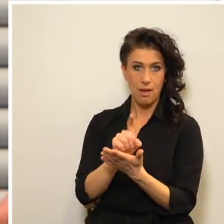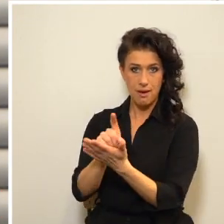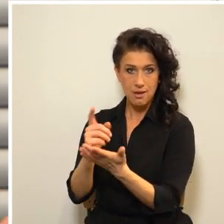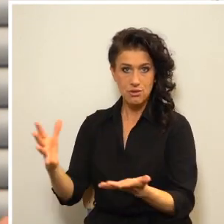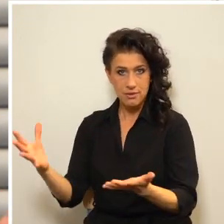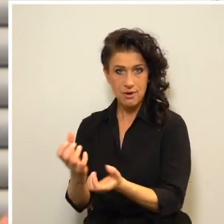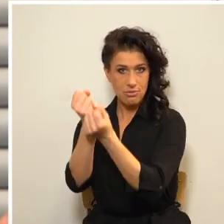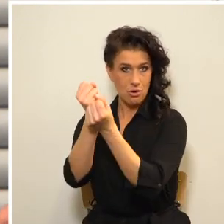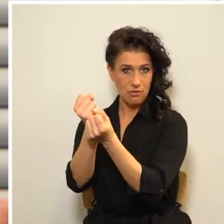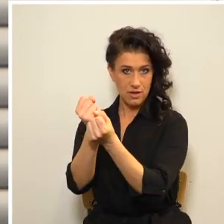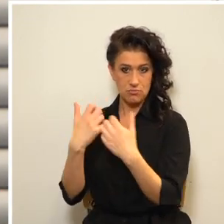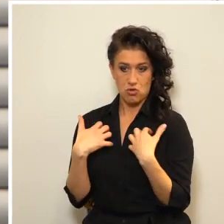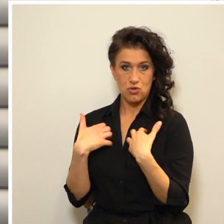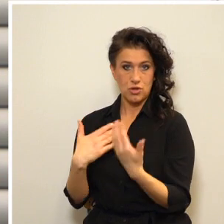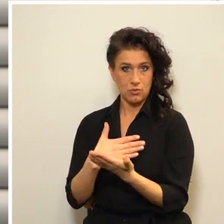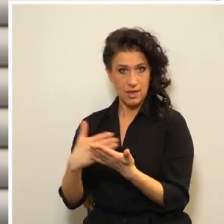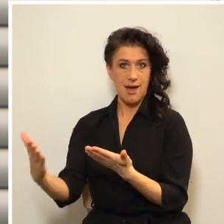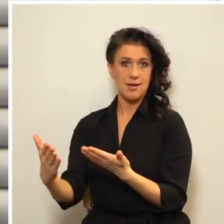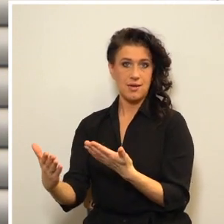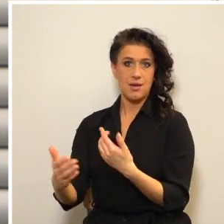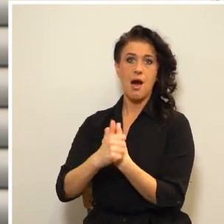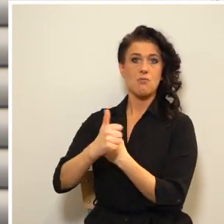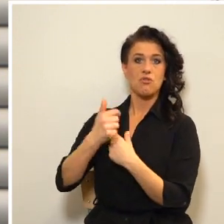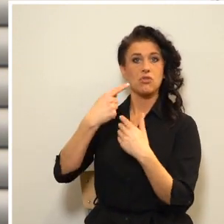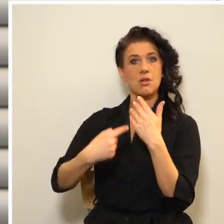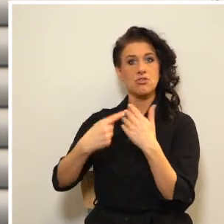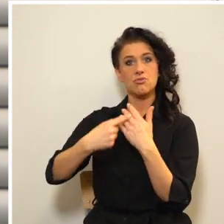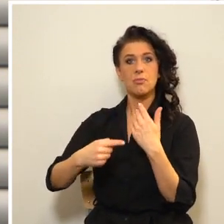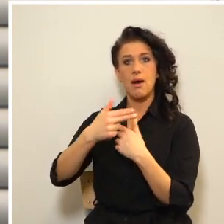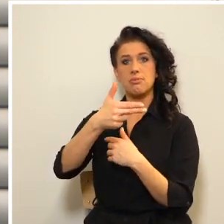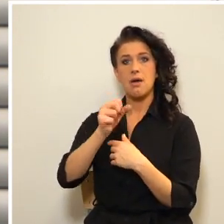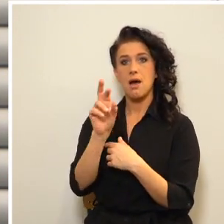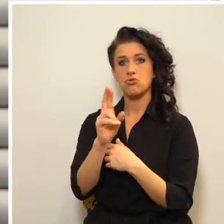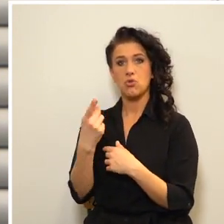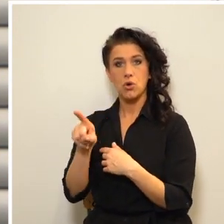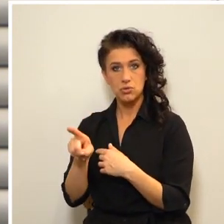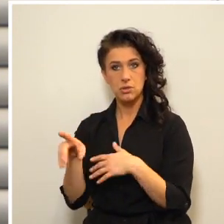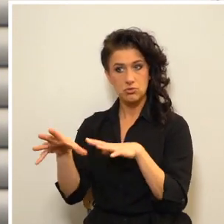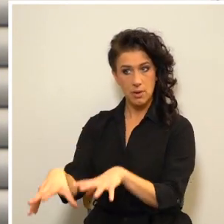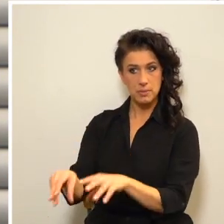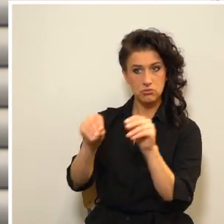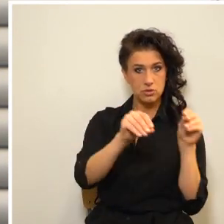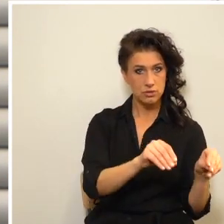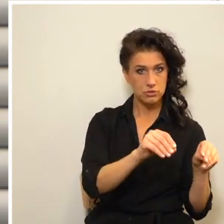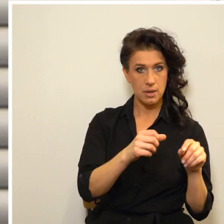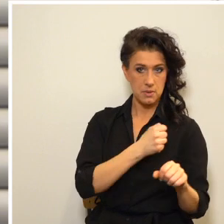wypadki co z drugiej strony powoduje że ta liczba narządów do transplantacji